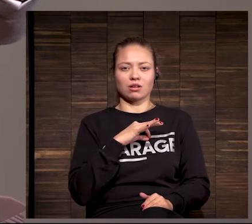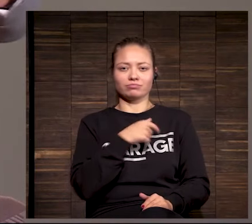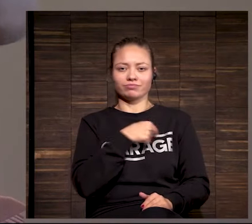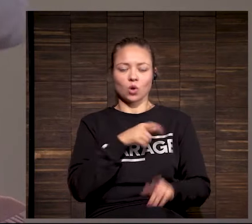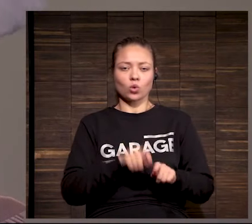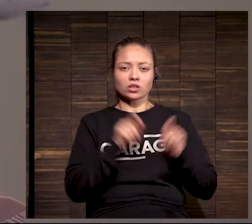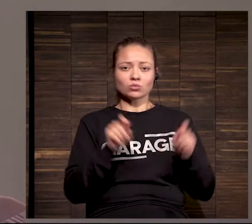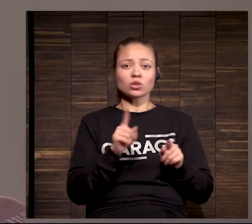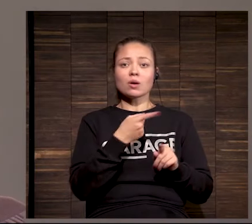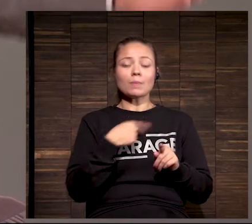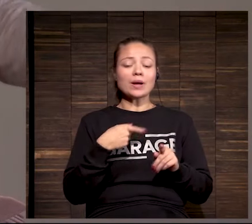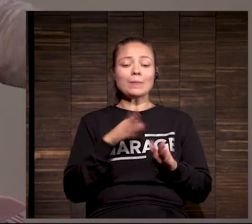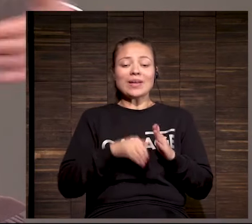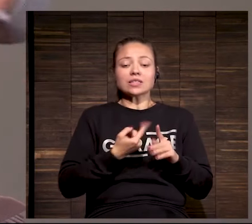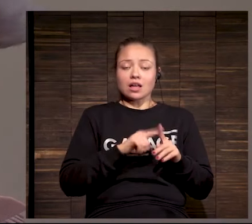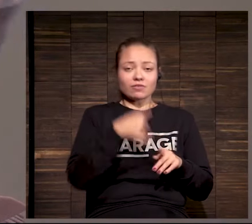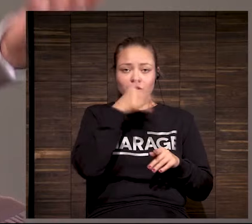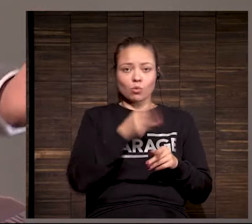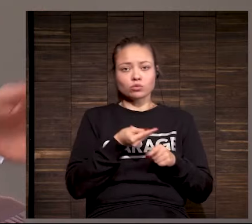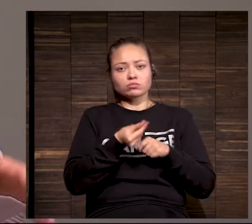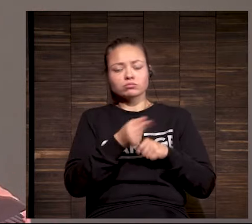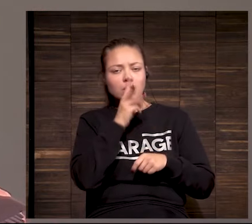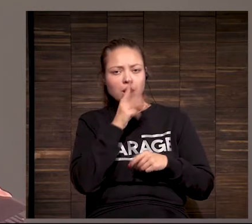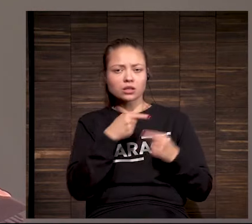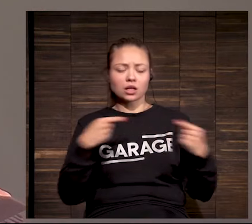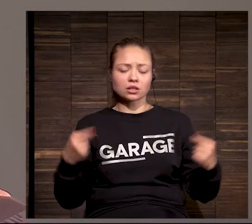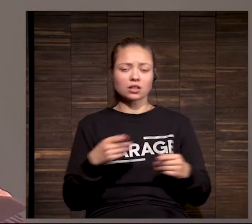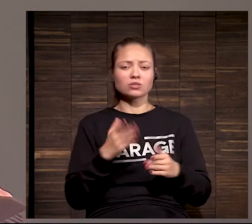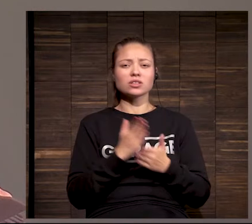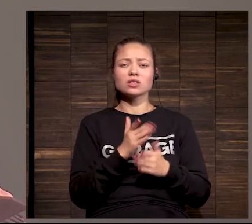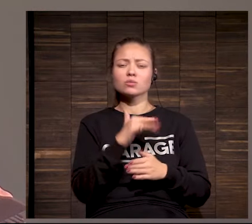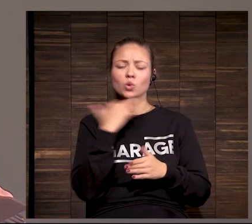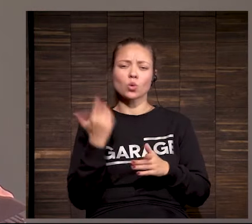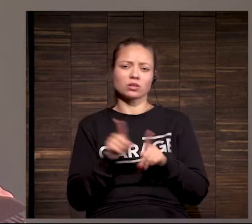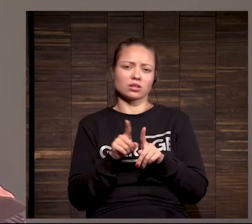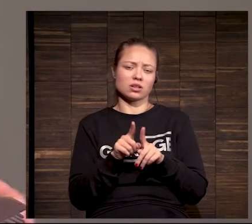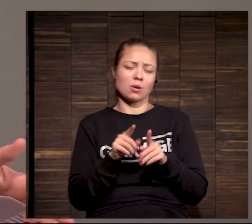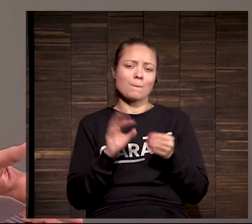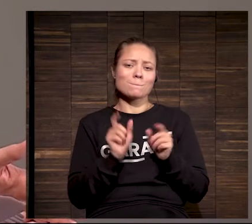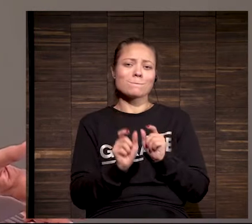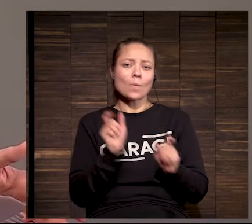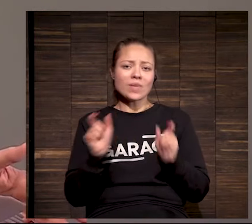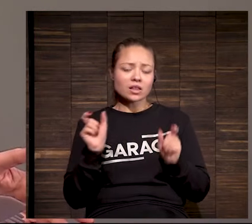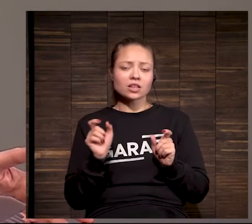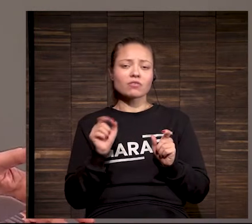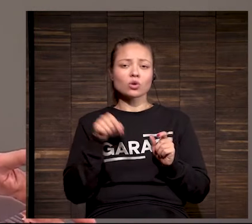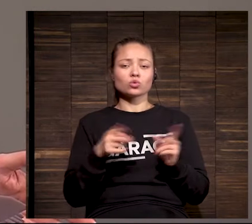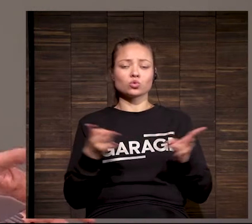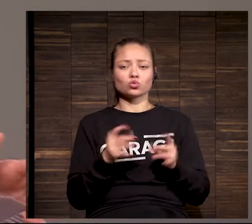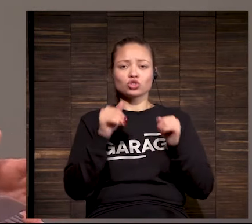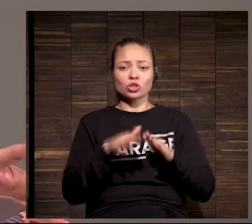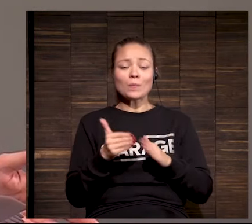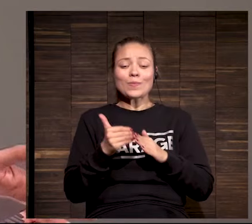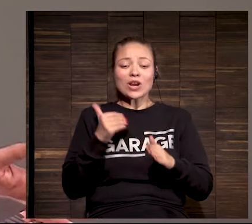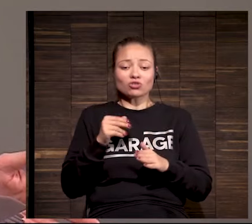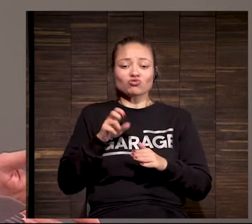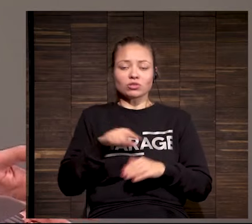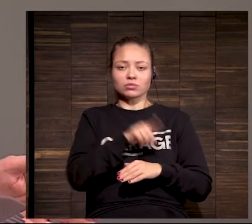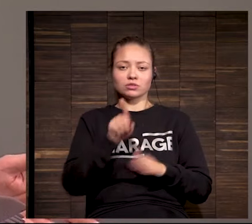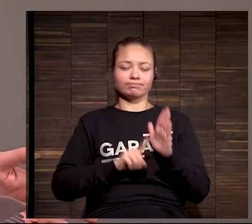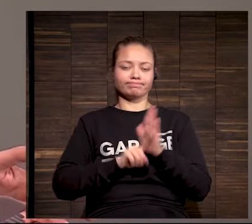зарплаты людям то есть очень много есть прагматичных моментов которые нужно решать перед тем как ты даже задумаешься в искусстве